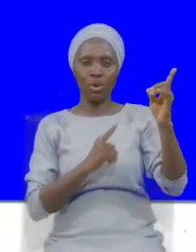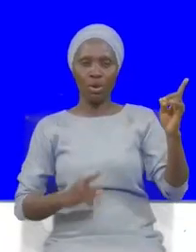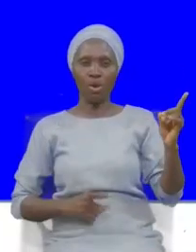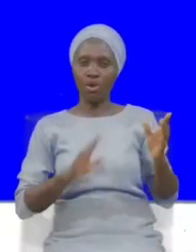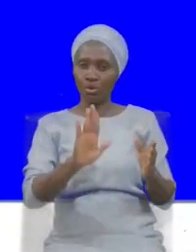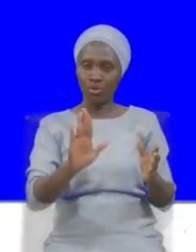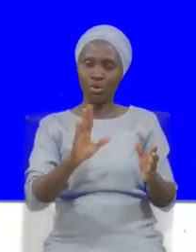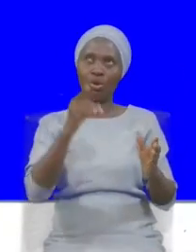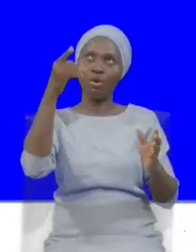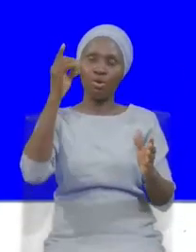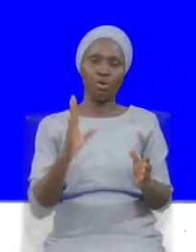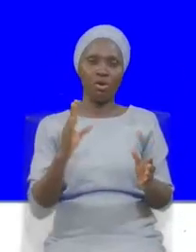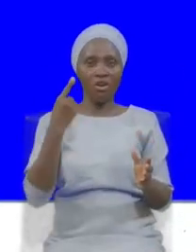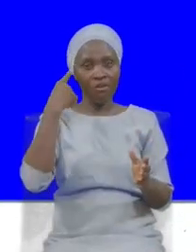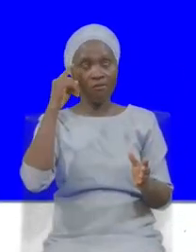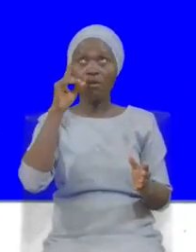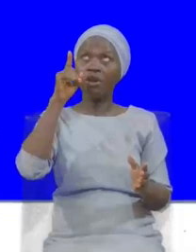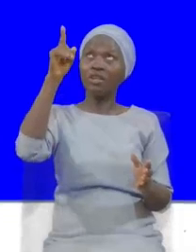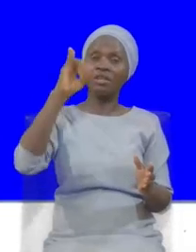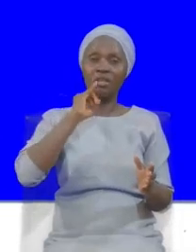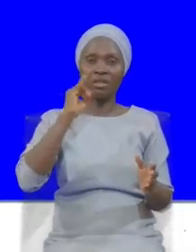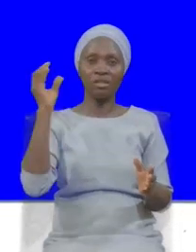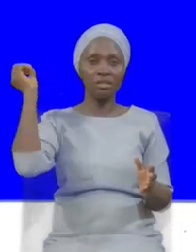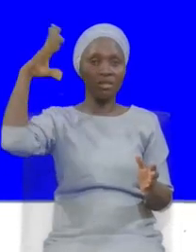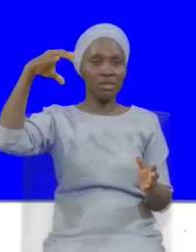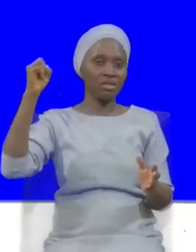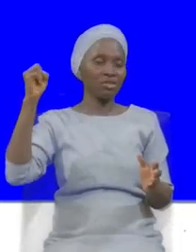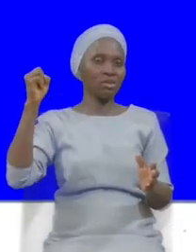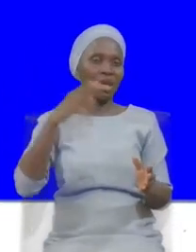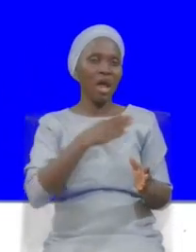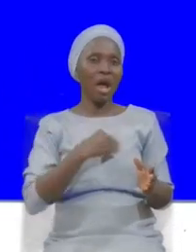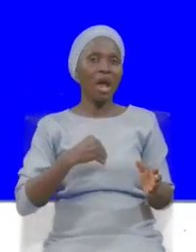est compatissant et miséricordieux,